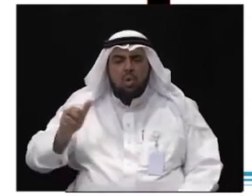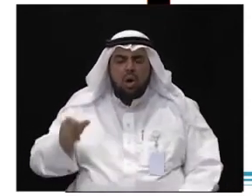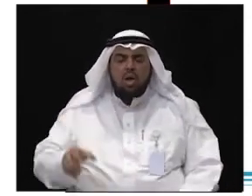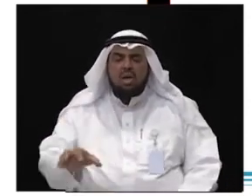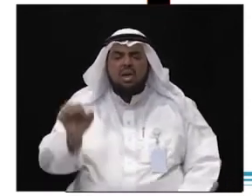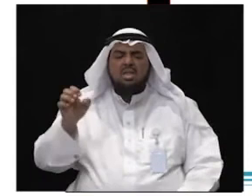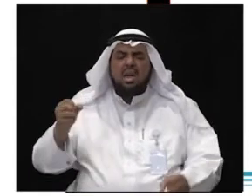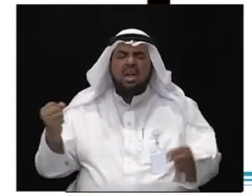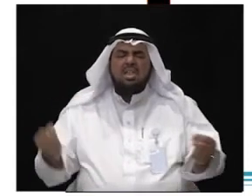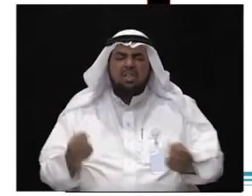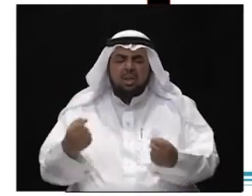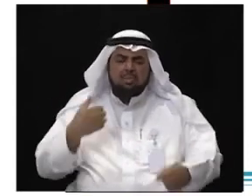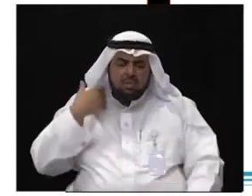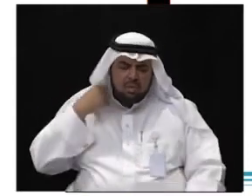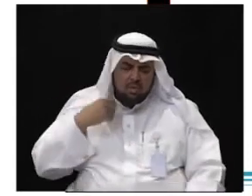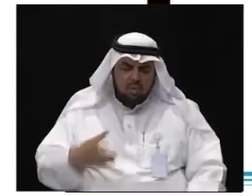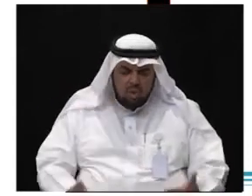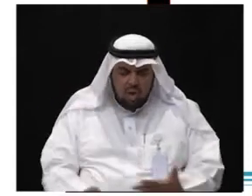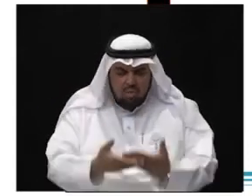تطبيقها على الحاسب.